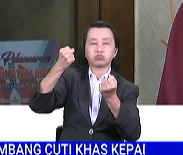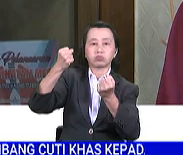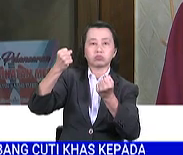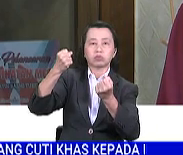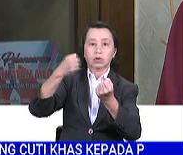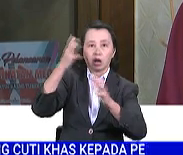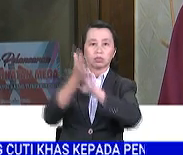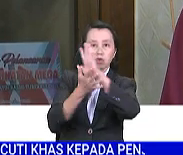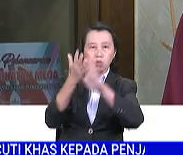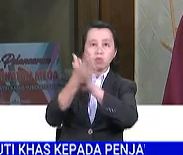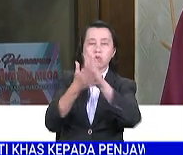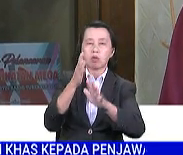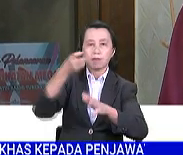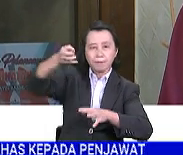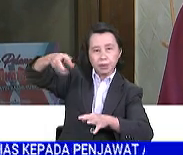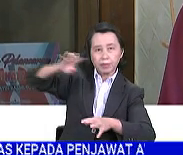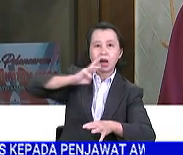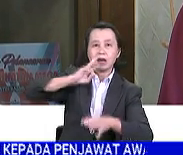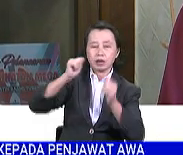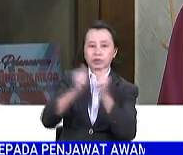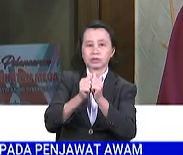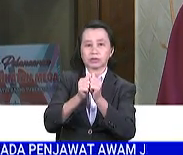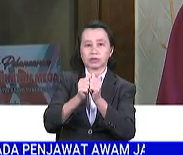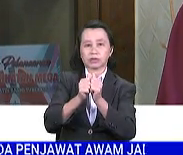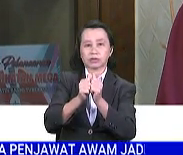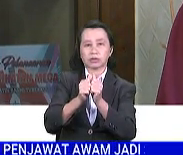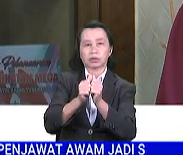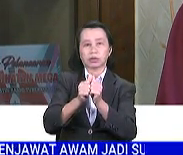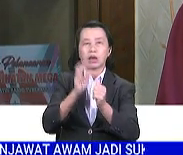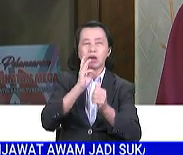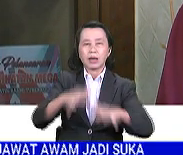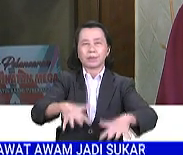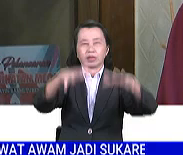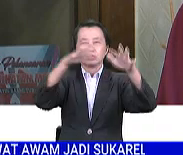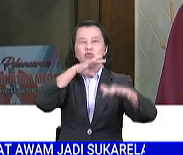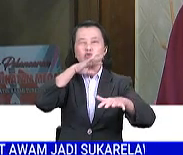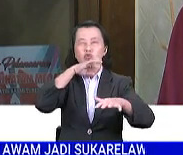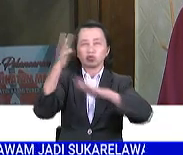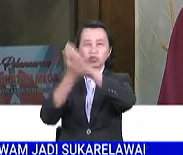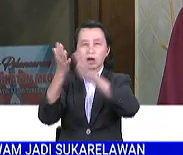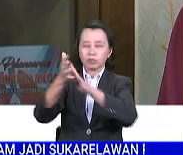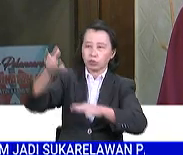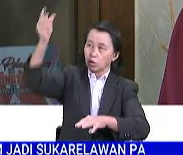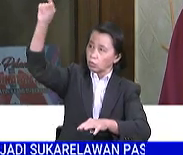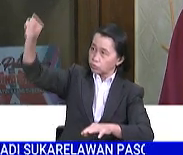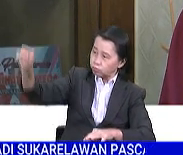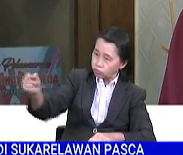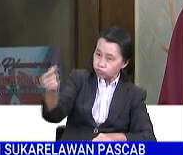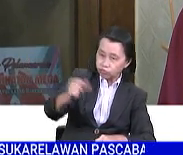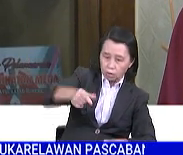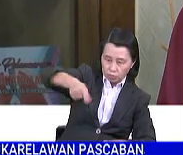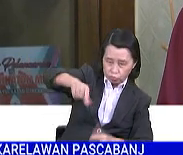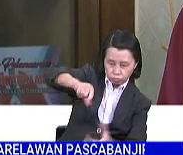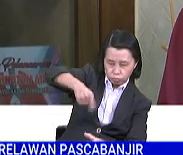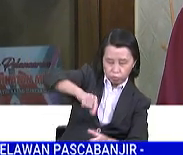berlaku kontaminasi antara pipe air tersebut dengan air banjir yang tercemar. Jadi bila kita gunakan balik untuk memasak dan